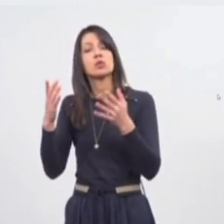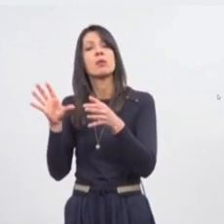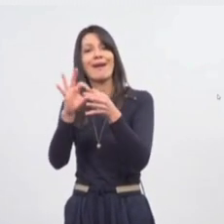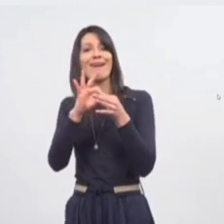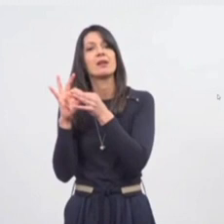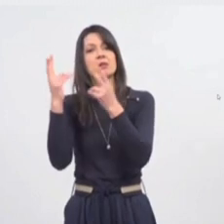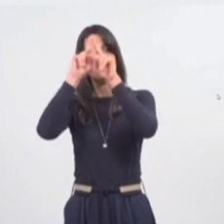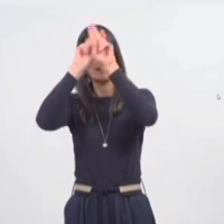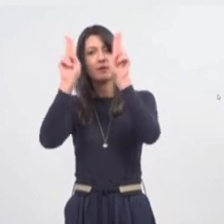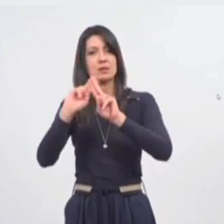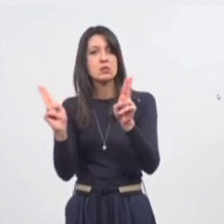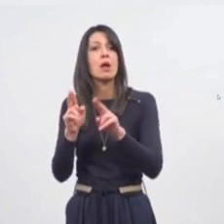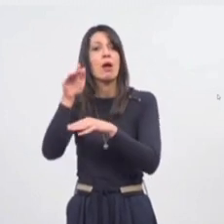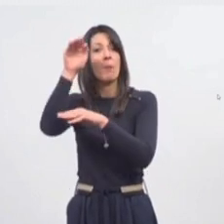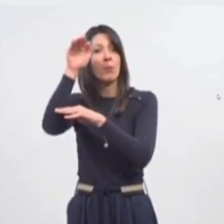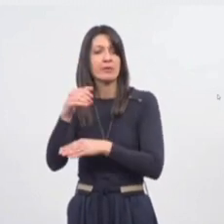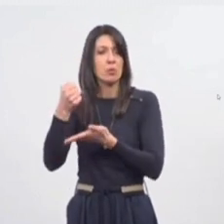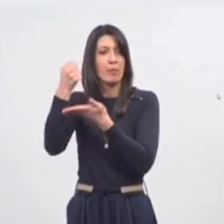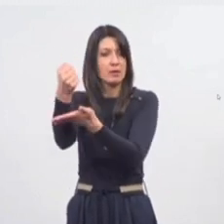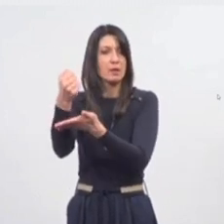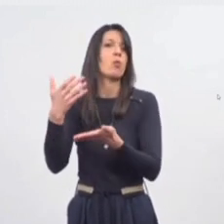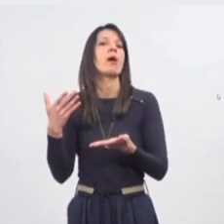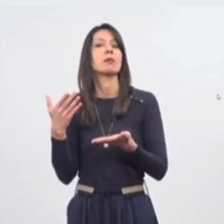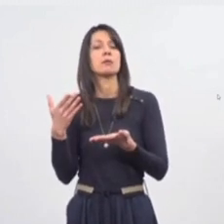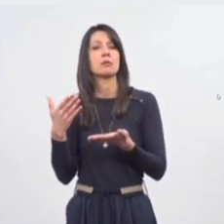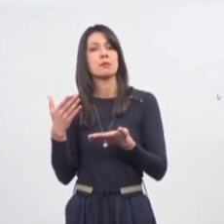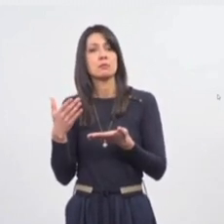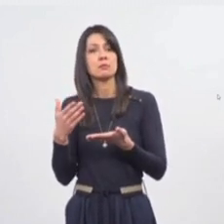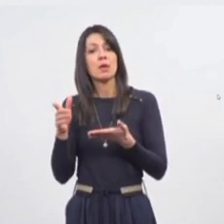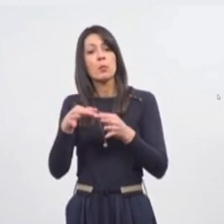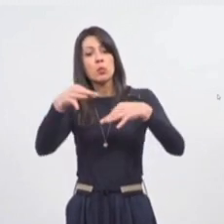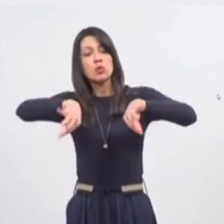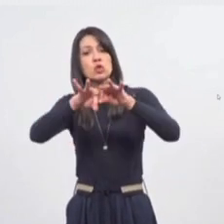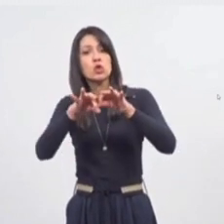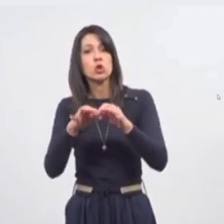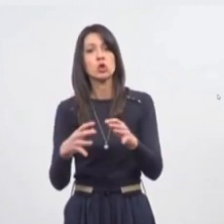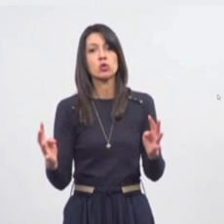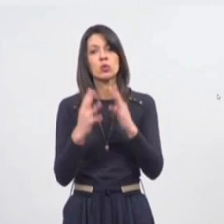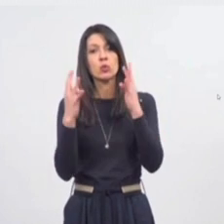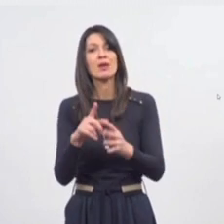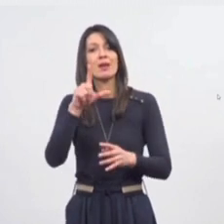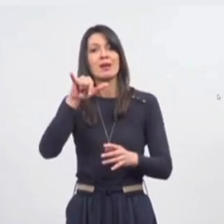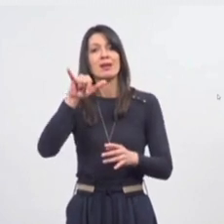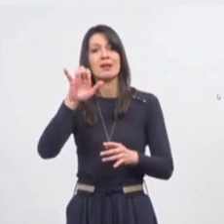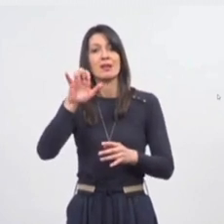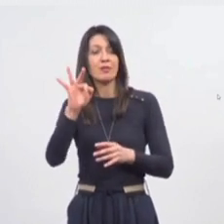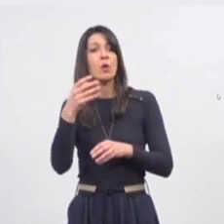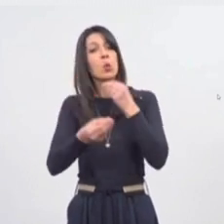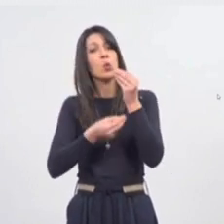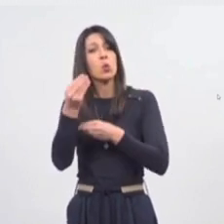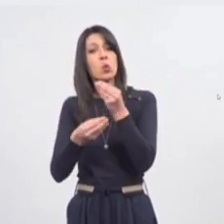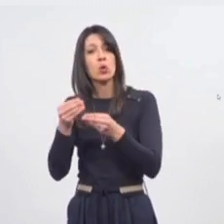la protection du patrimoine sur les zones de conflit, l'ALIF, dont je viens de vous parler, ou encore